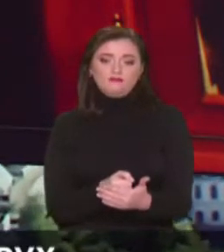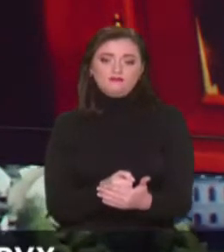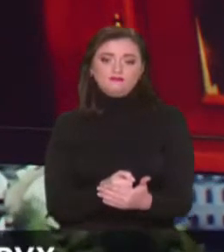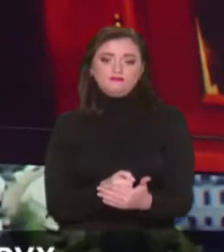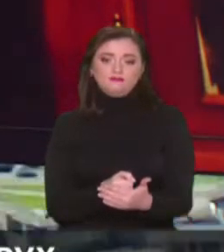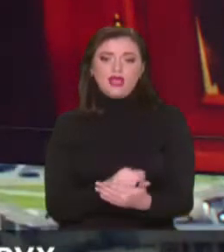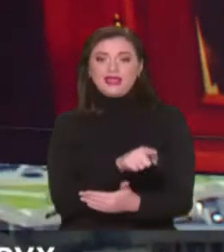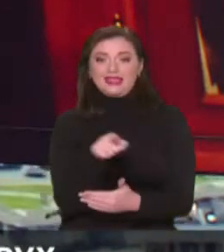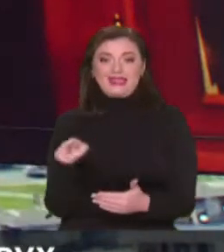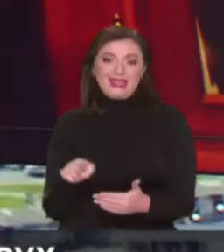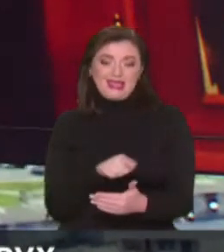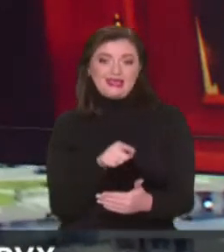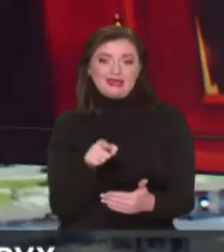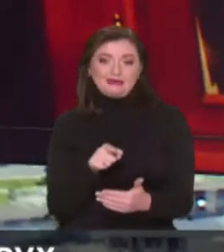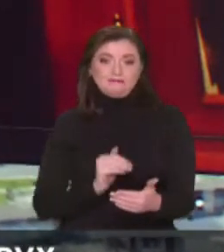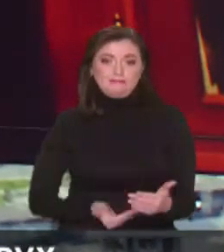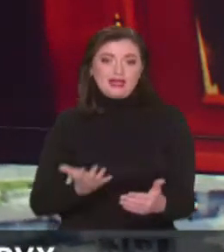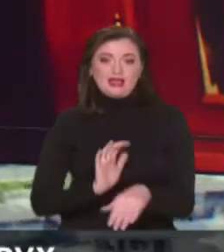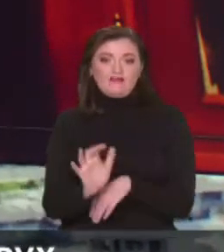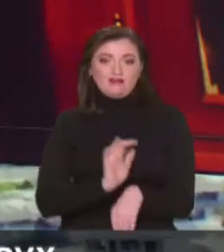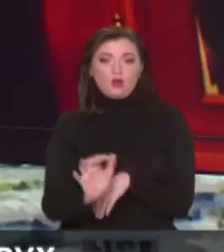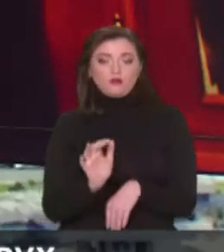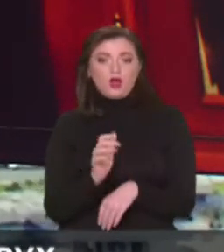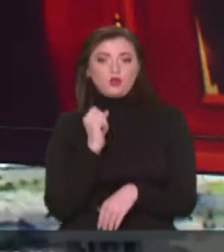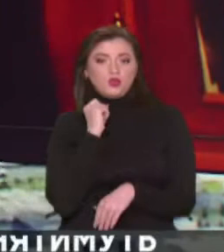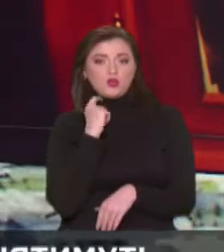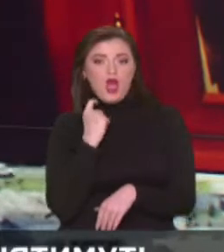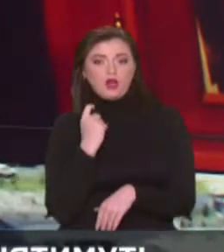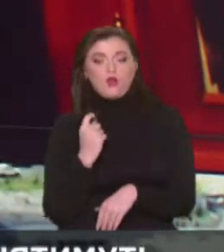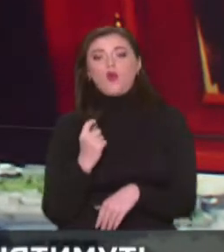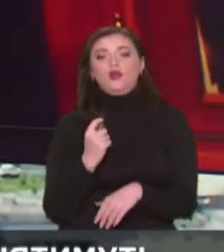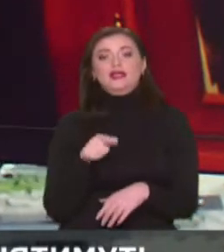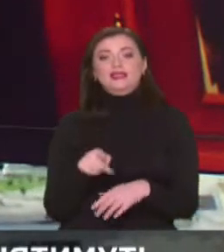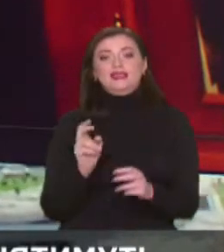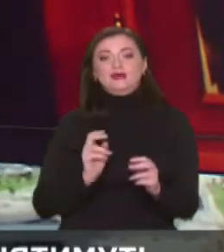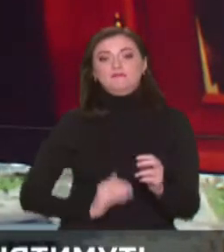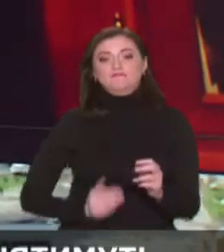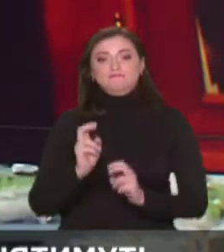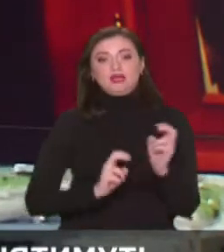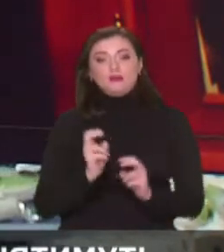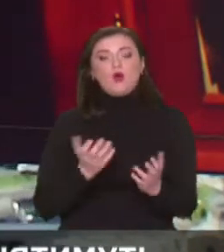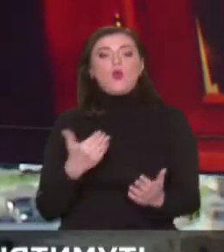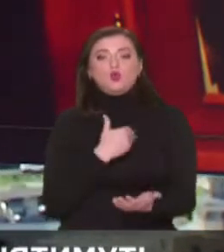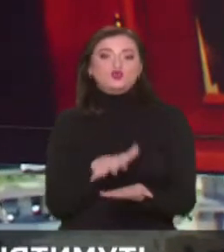тих структур, які виробляють алкоголь, так, та тих підприємців, які хочуть і надалі